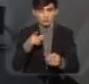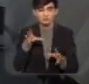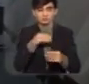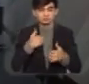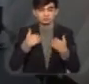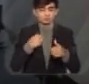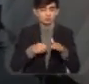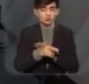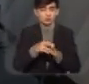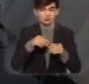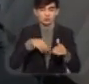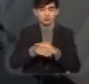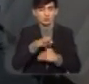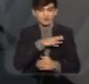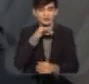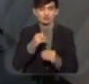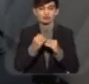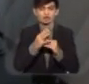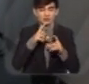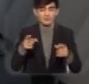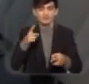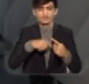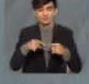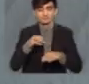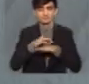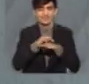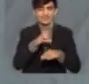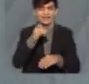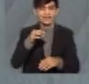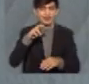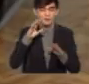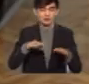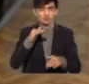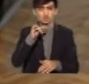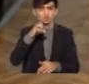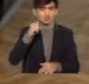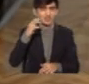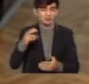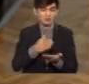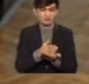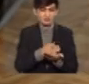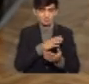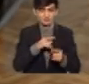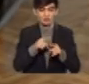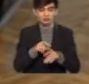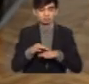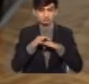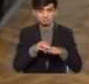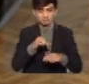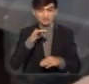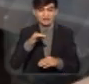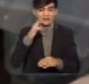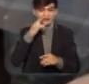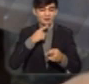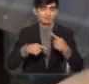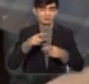здание. Напомню, эти 14 человек были возвращены из Сирии во время спецоперации «Жусан». По информации Комитета национальной безопасности, до